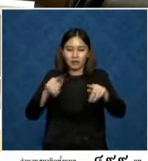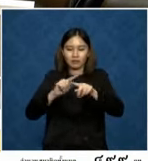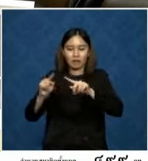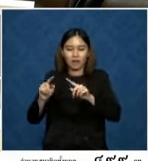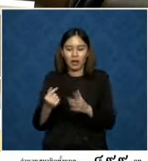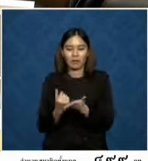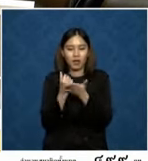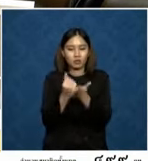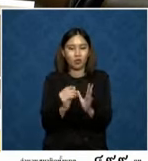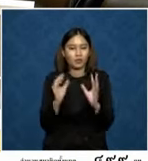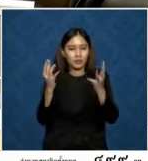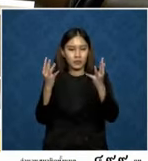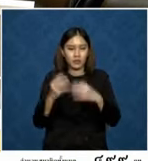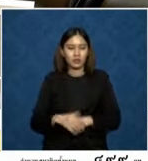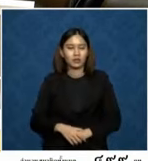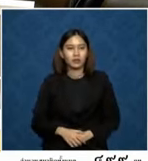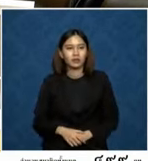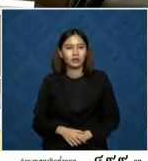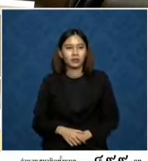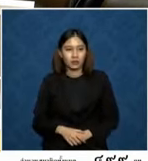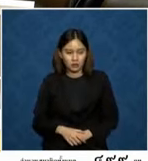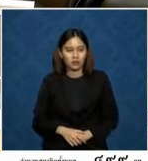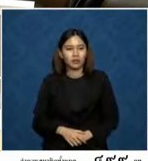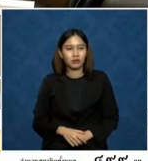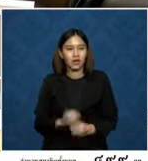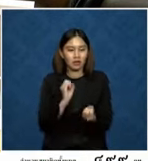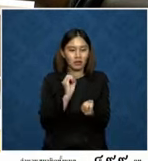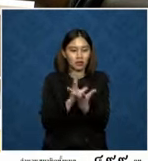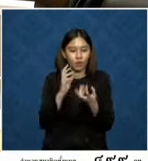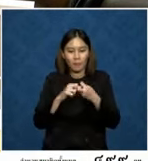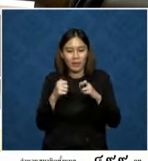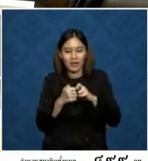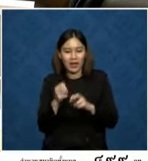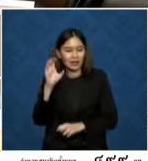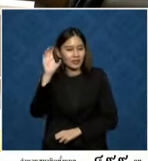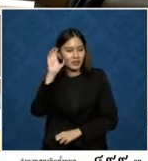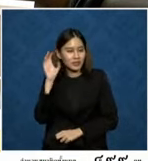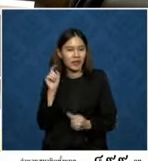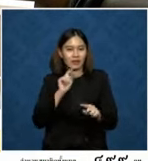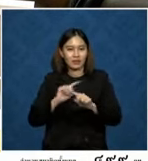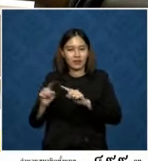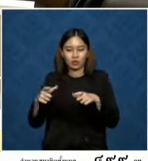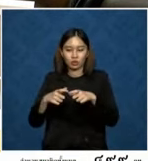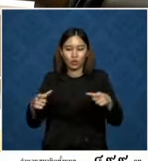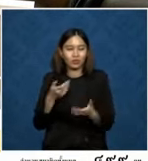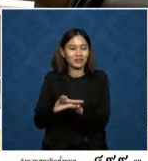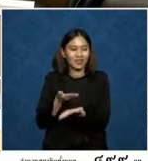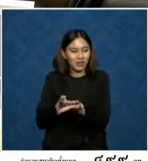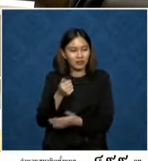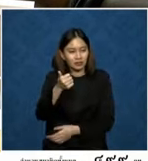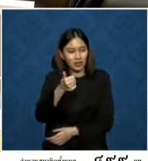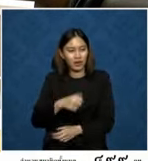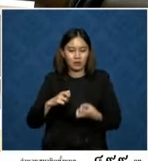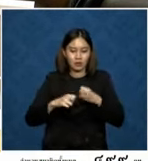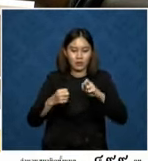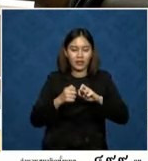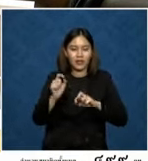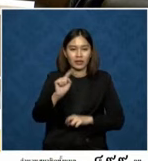ารองรับในการใช้เช็คเลยนะครับก็อาจจะทำให้เกิดปัญหาเรื่องความน่าเชื่อถือในการใช้เช็คในที่สุดแล้วก็ปัญหานะ